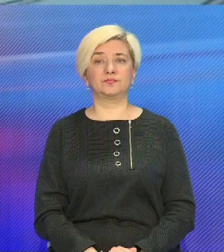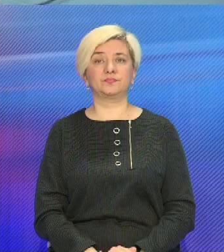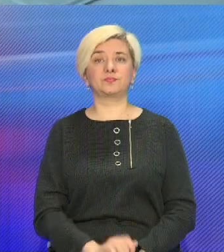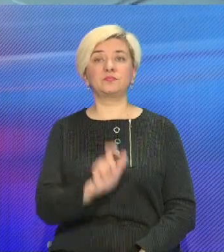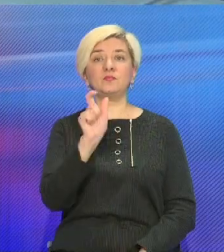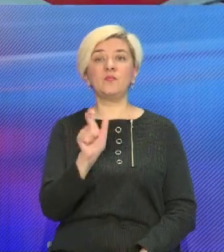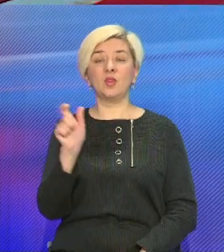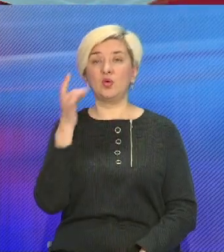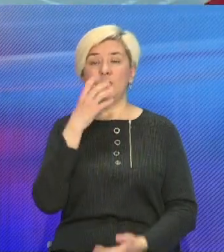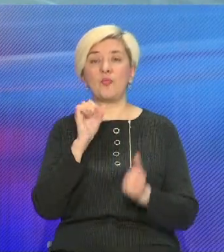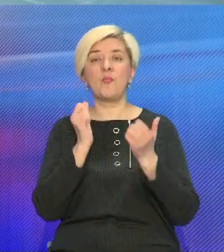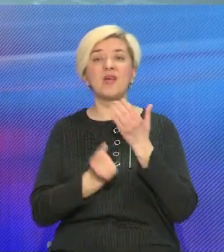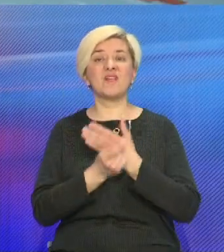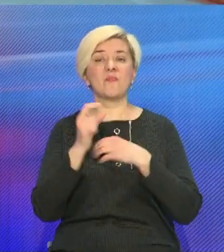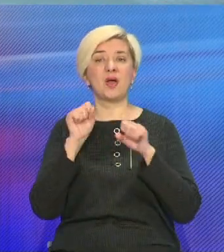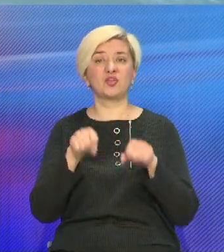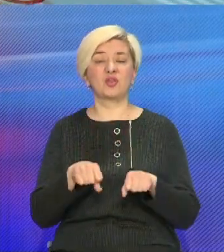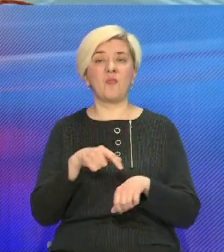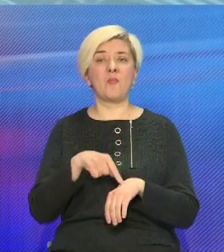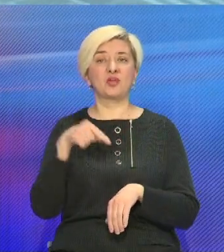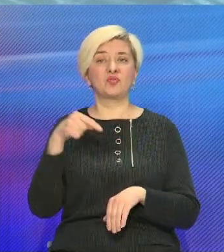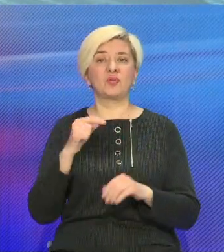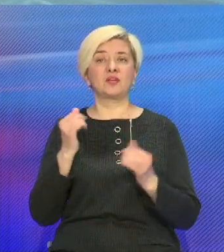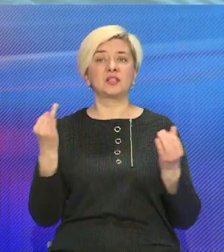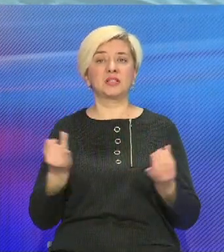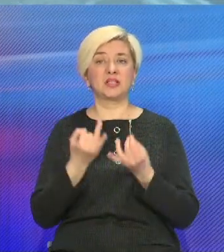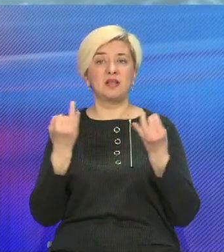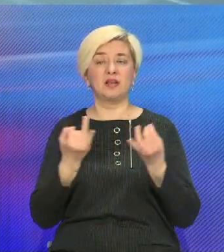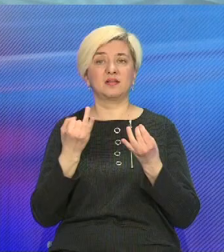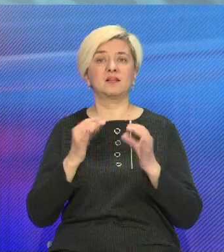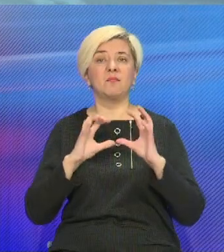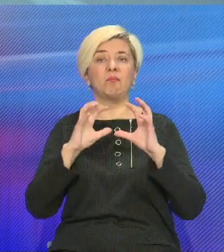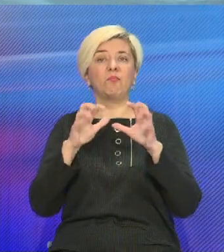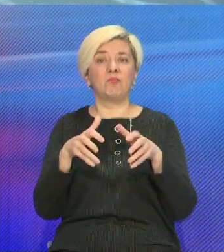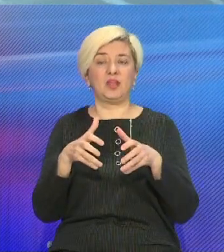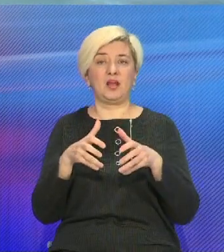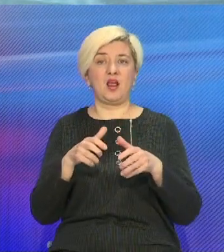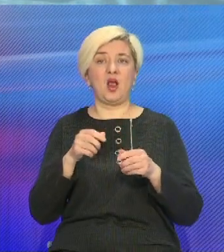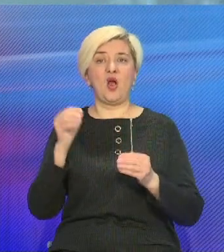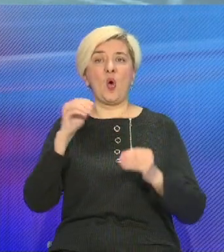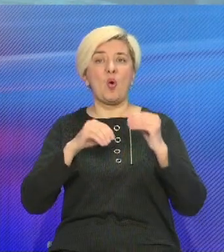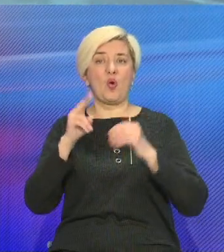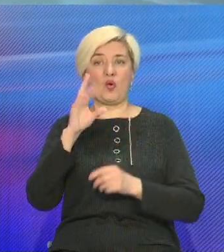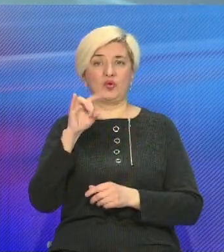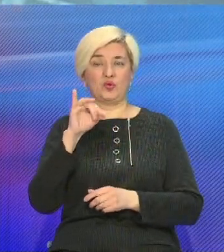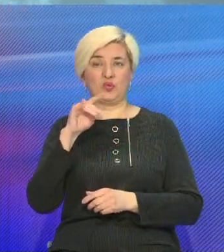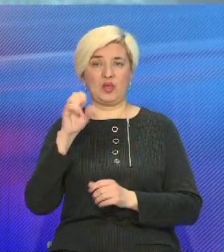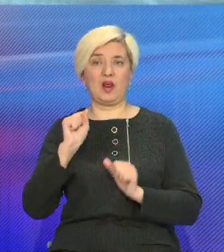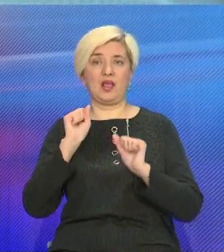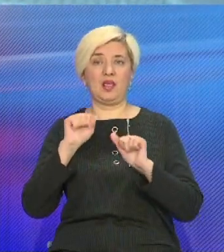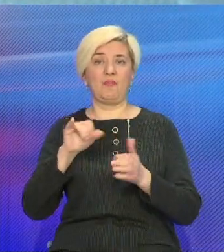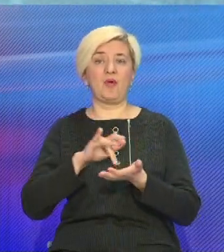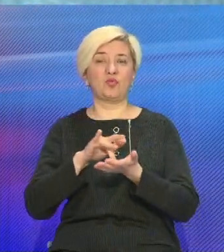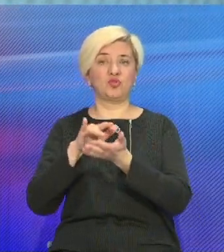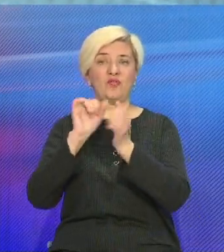У жыхароў Гродна з'явілася магчымасць акунуцца ў захапляючы свет канструктара, прычым пападарожнічаць па ім можна ад моманту